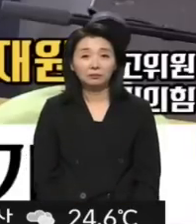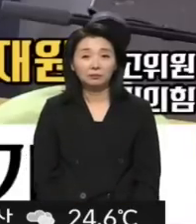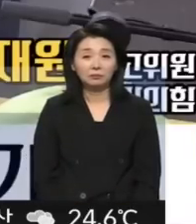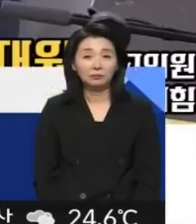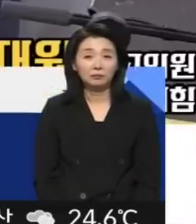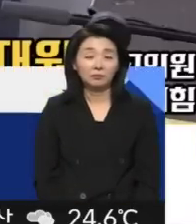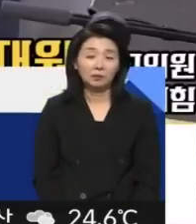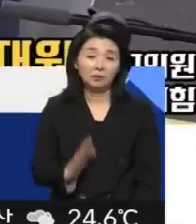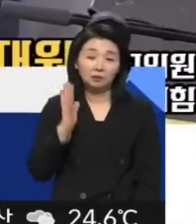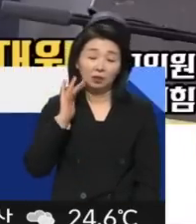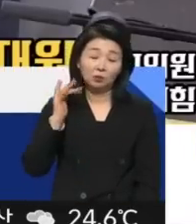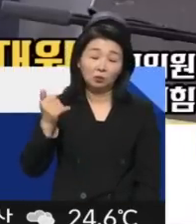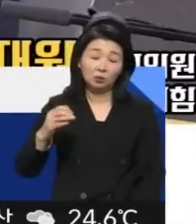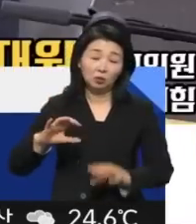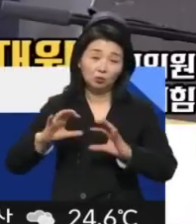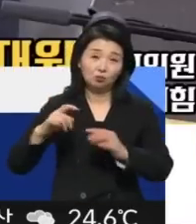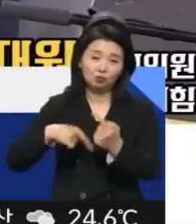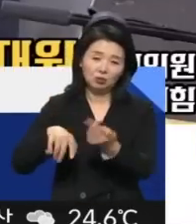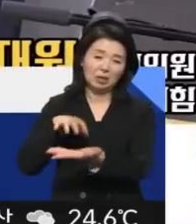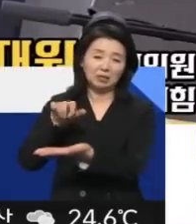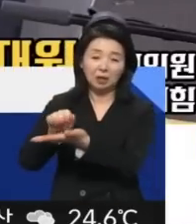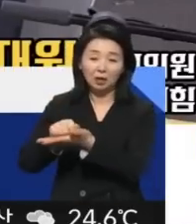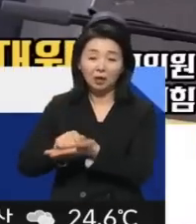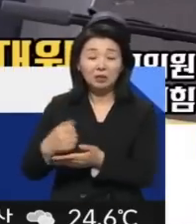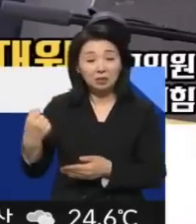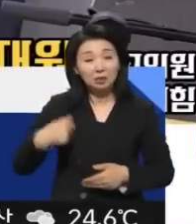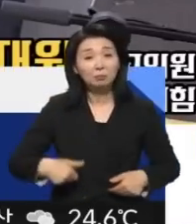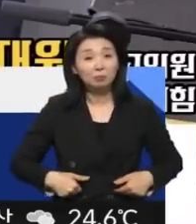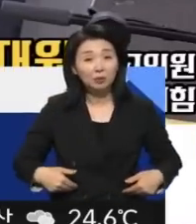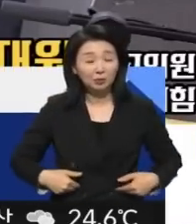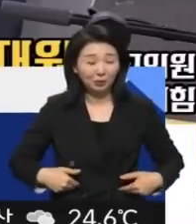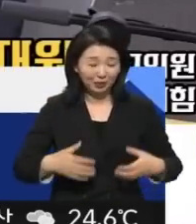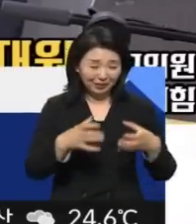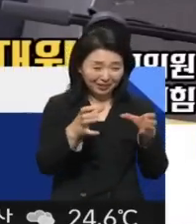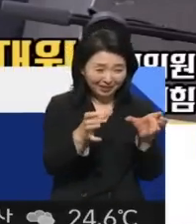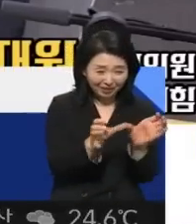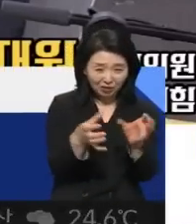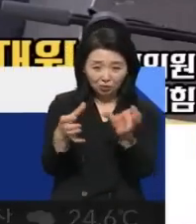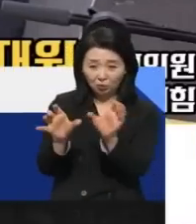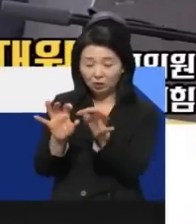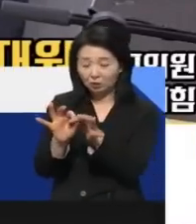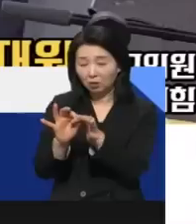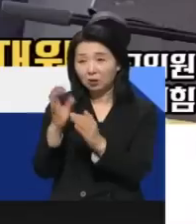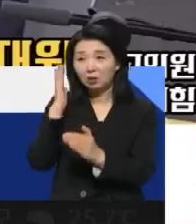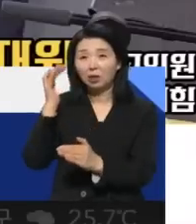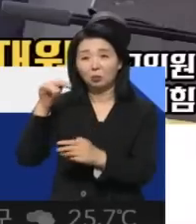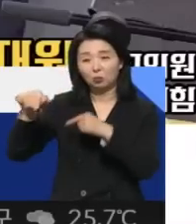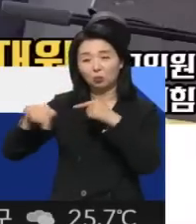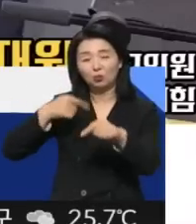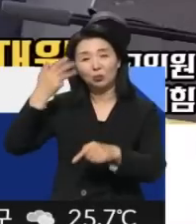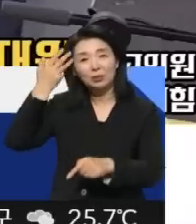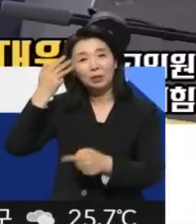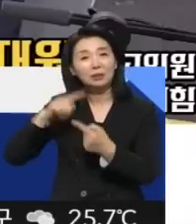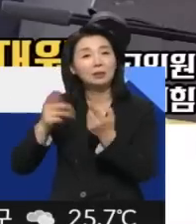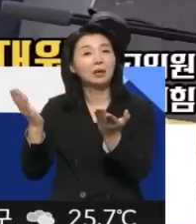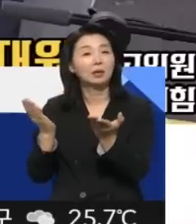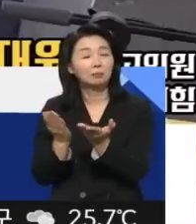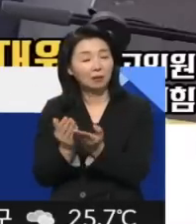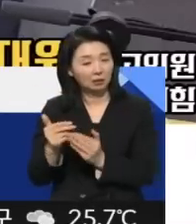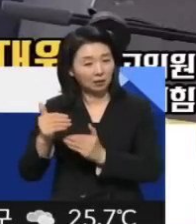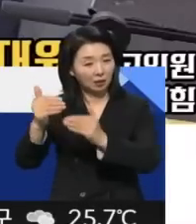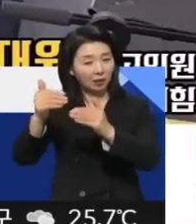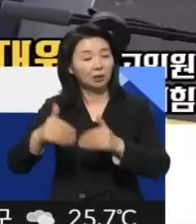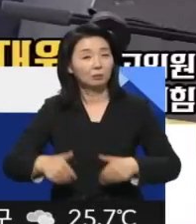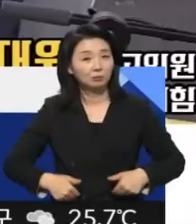사실 대통령의 국정 장악력이 있어야 되죠. 관료기구도 대통령의 통치 철학에 맞도록 진행이